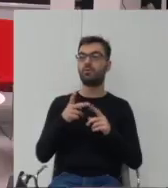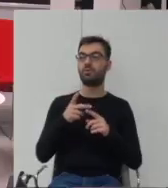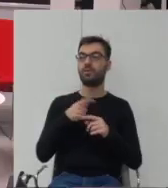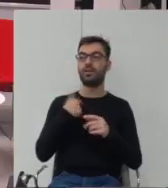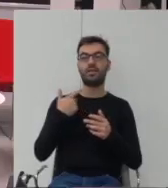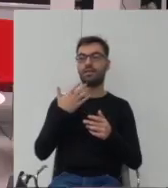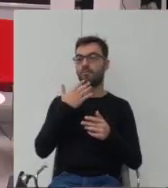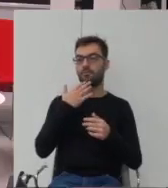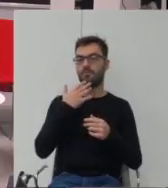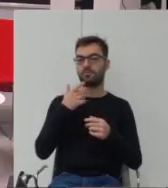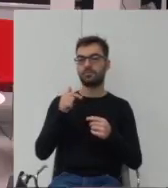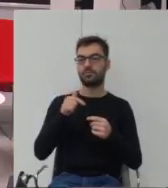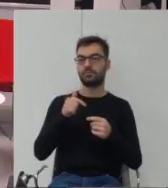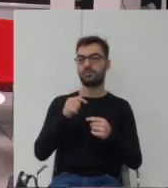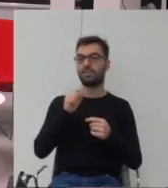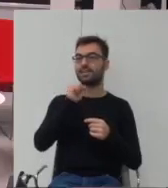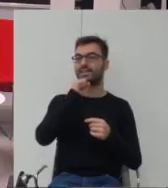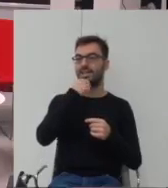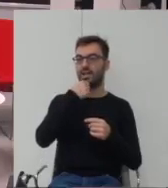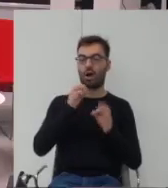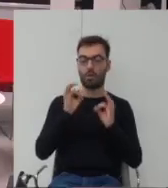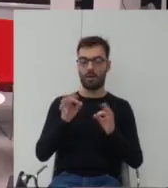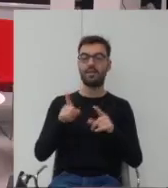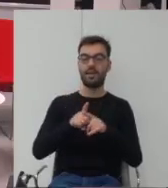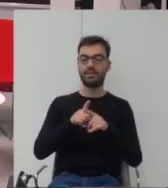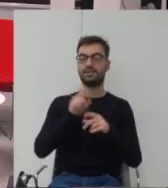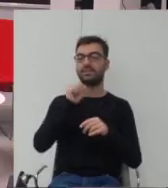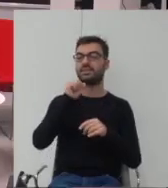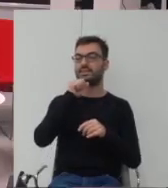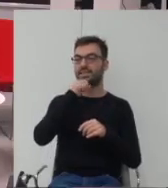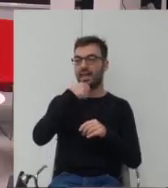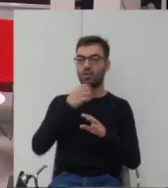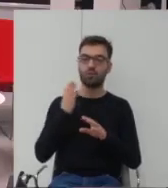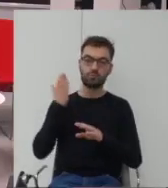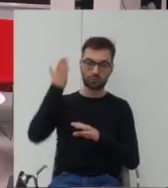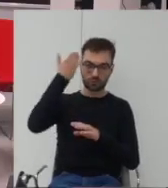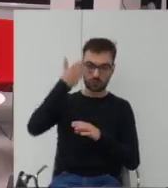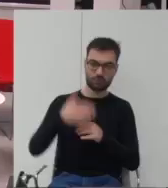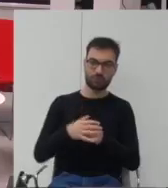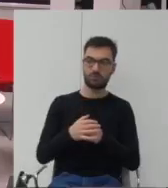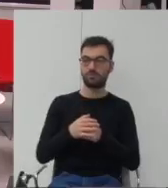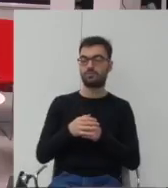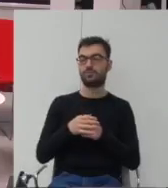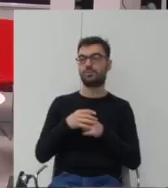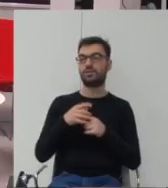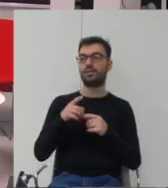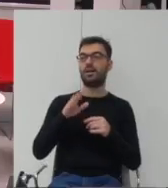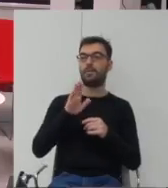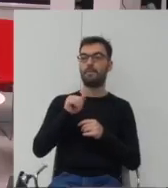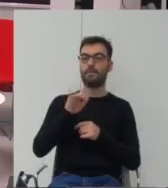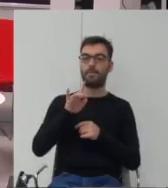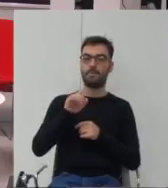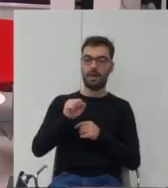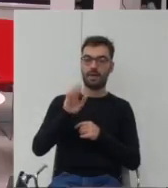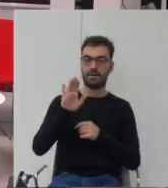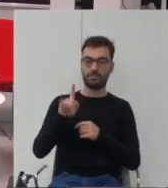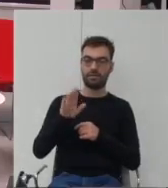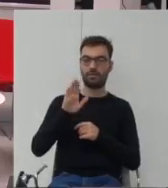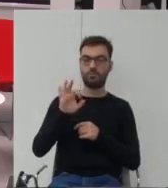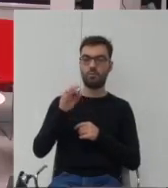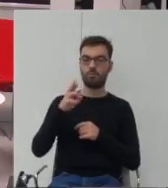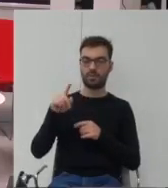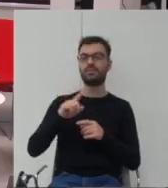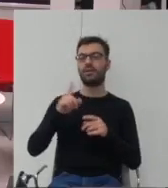o seniorach dzisiejszych, ale też seniorach jutra. pokolenie baby boomers, czyli